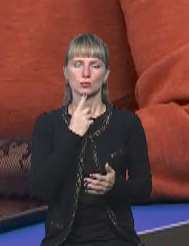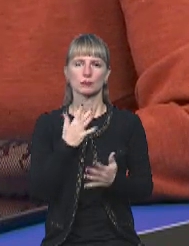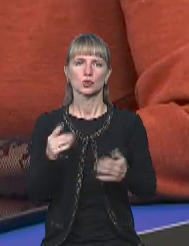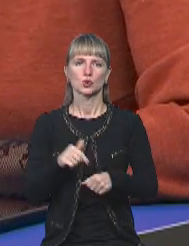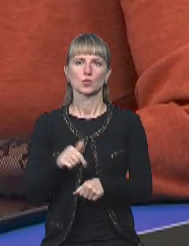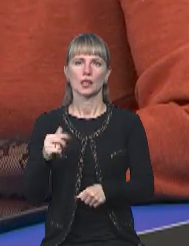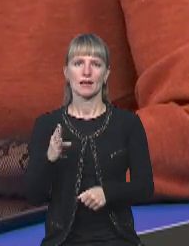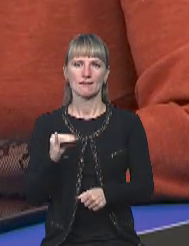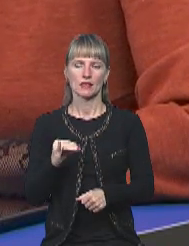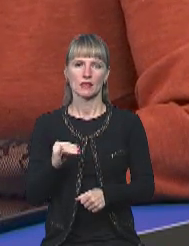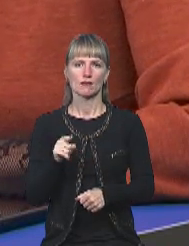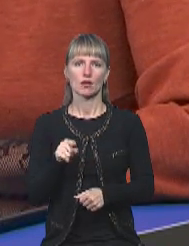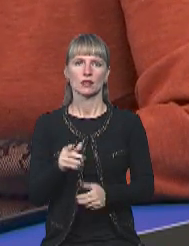чуттєві,